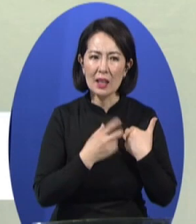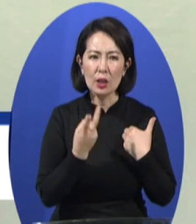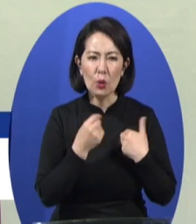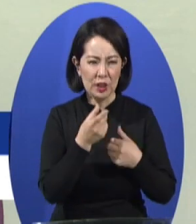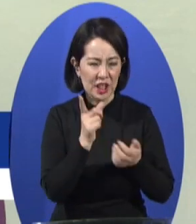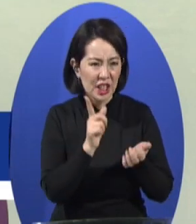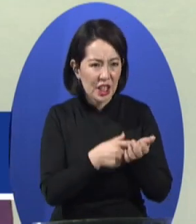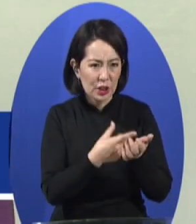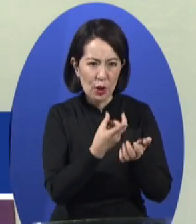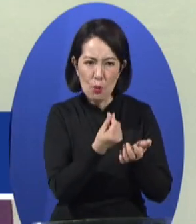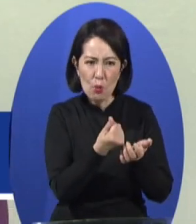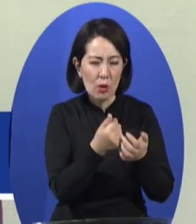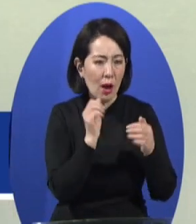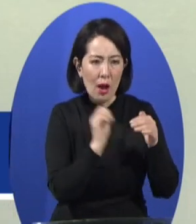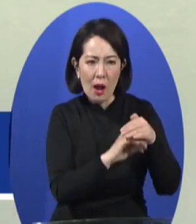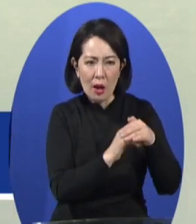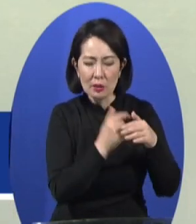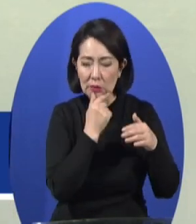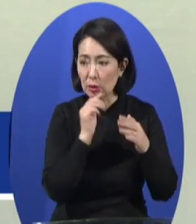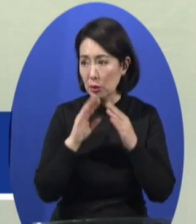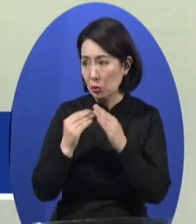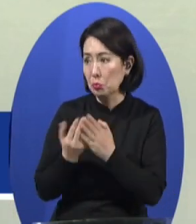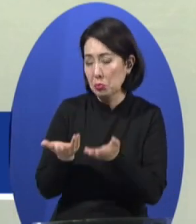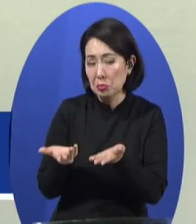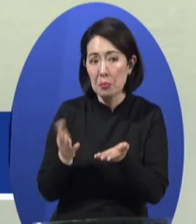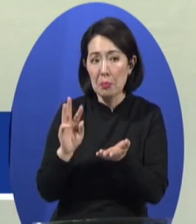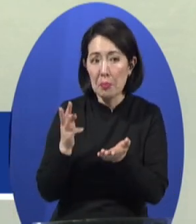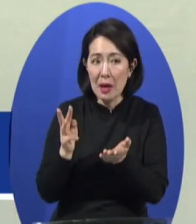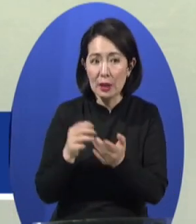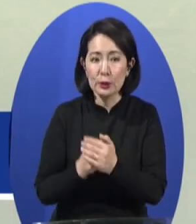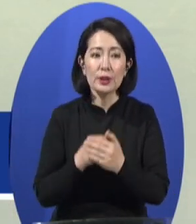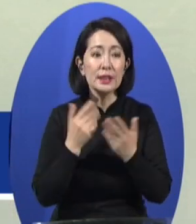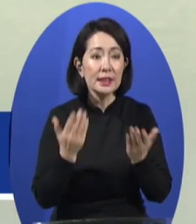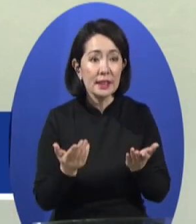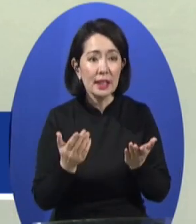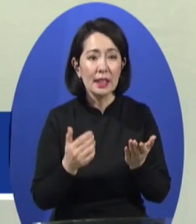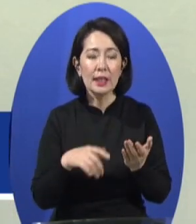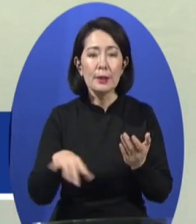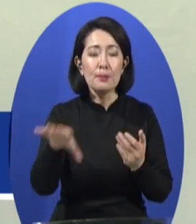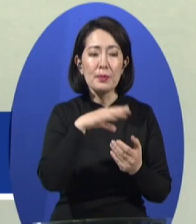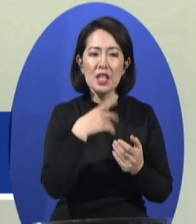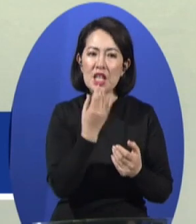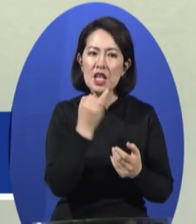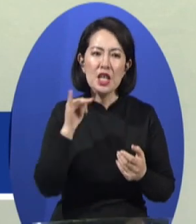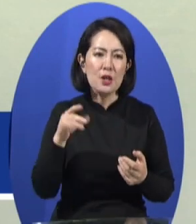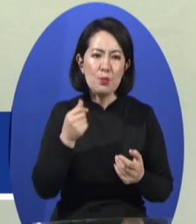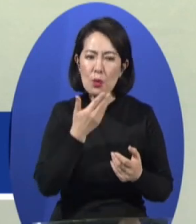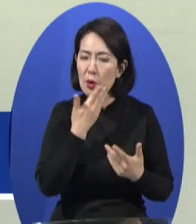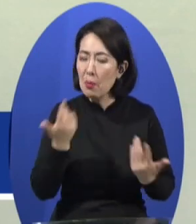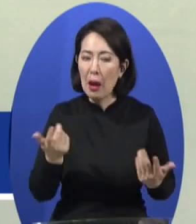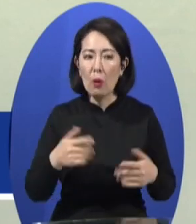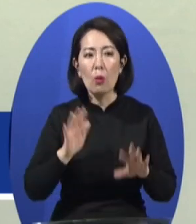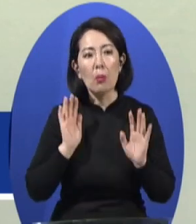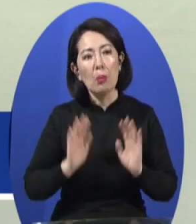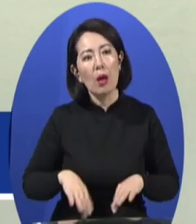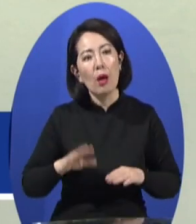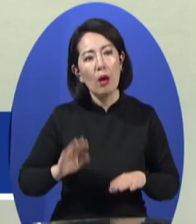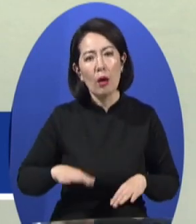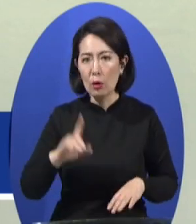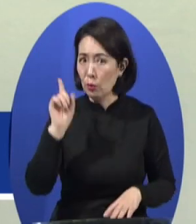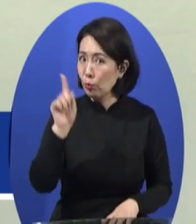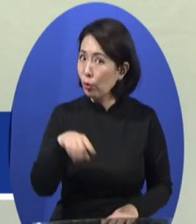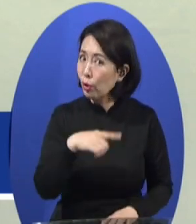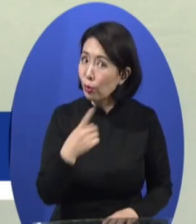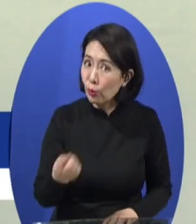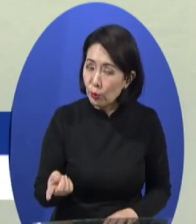хийж чадаагүй үрхүүд бас байж болно шүү дээ, тийм ээ. За тэгэл одоо нэгэнтээ бид нэр тийм мөнгө байхгүй юм чинь гээд суугаад байж мэдээж